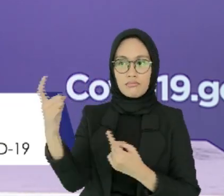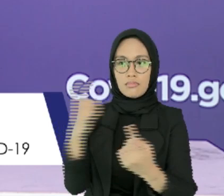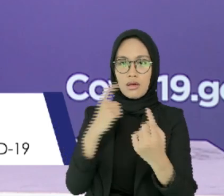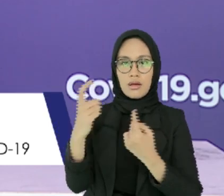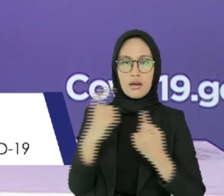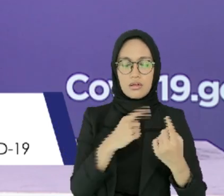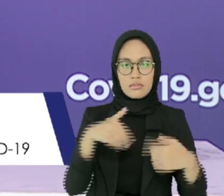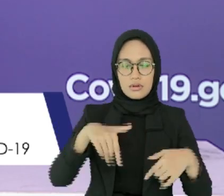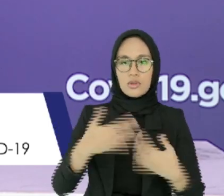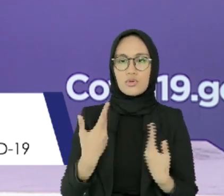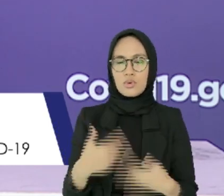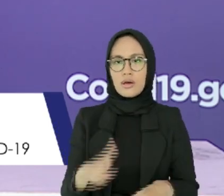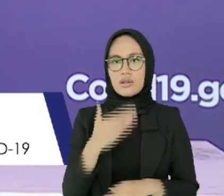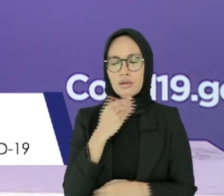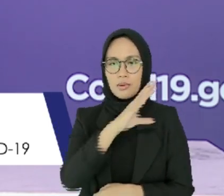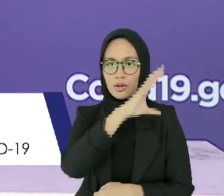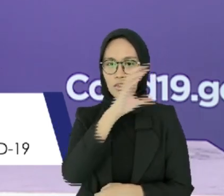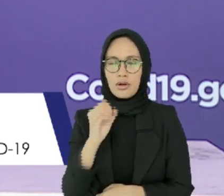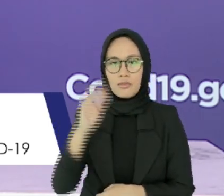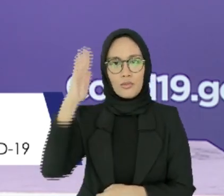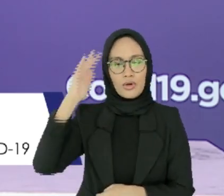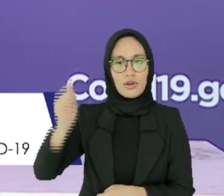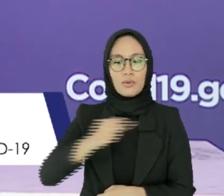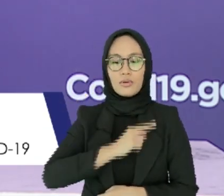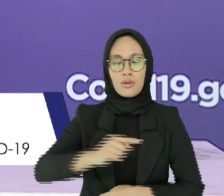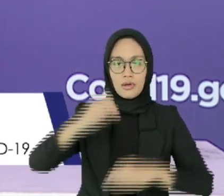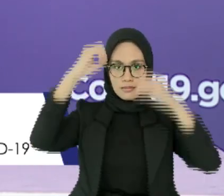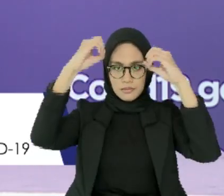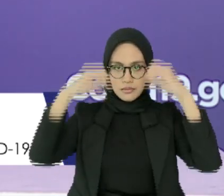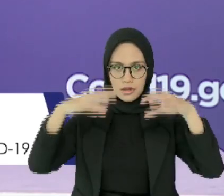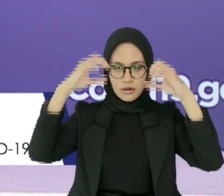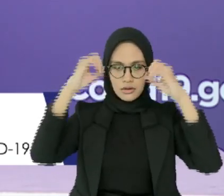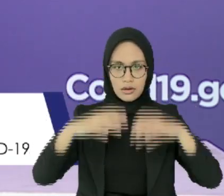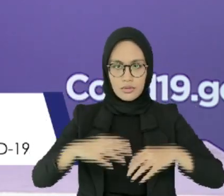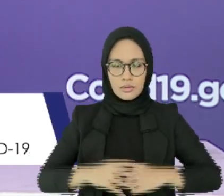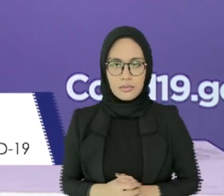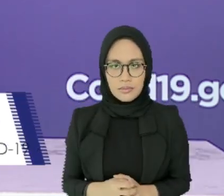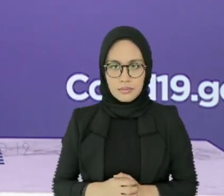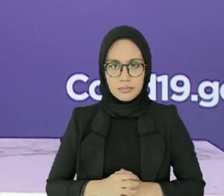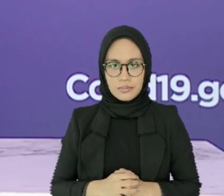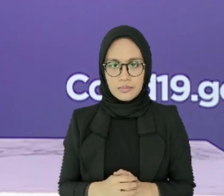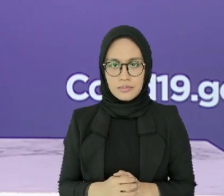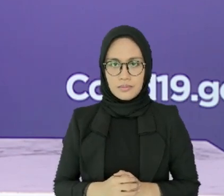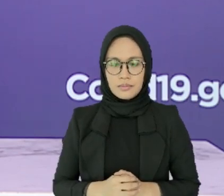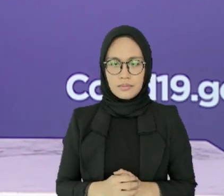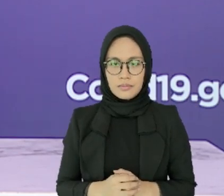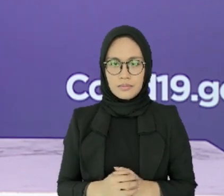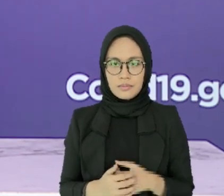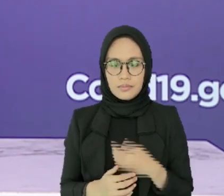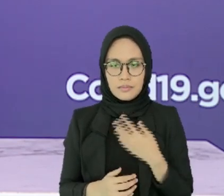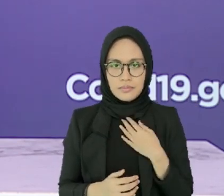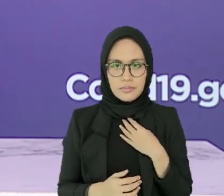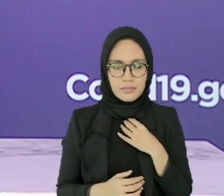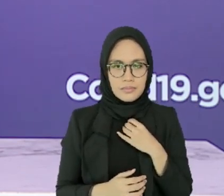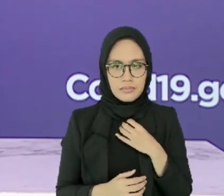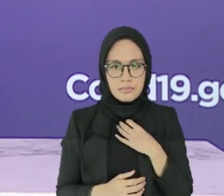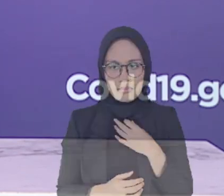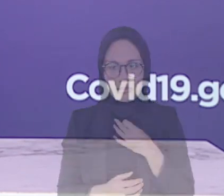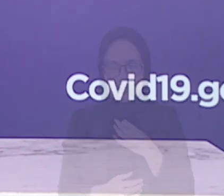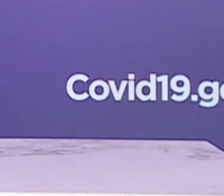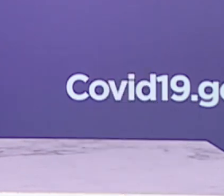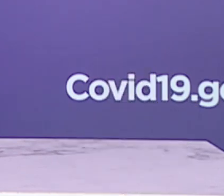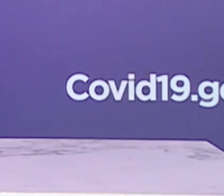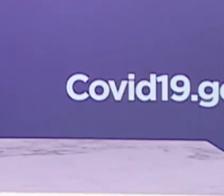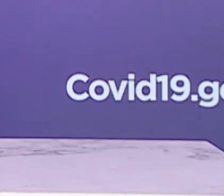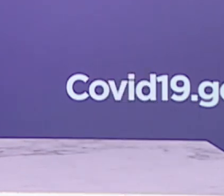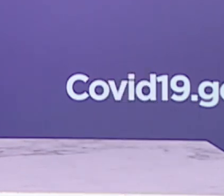pers berakhir Selamat sore wassalamu'alaikum warahmatullahi wabarakatuh Hai